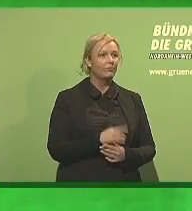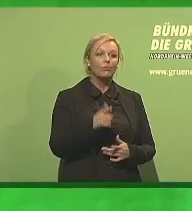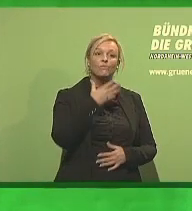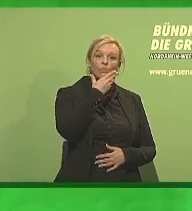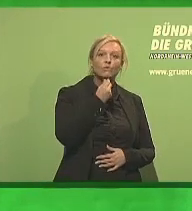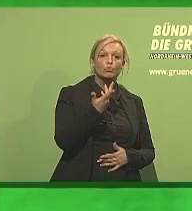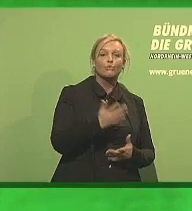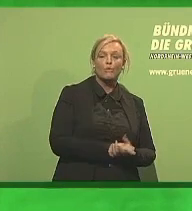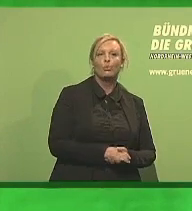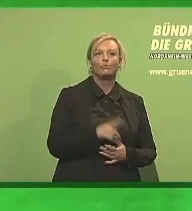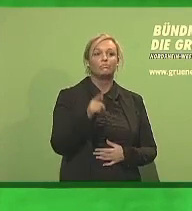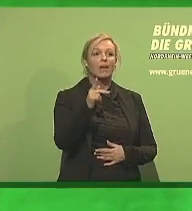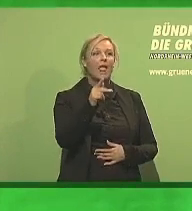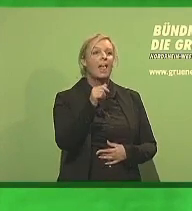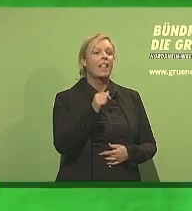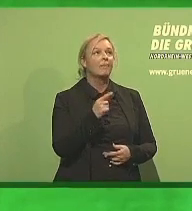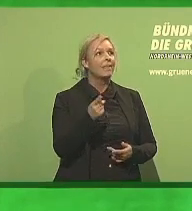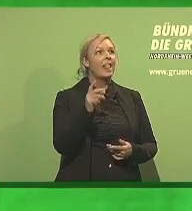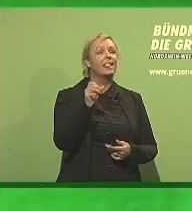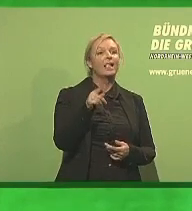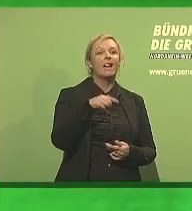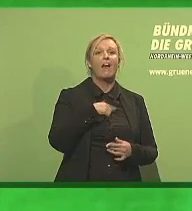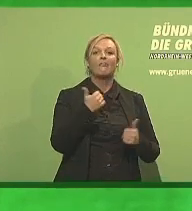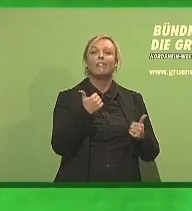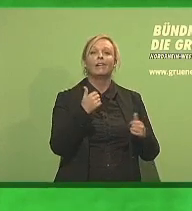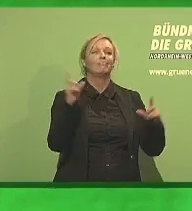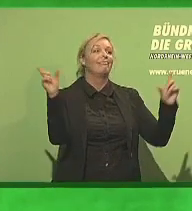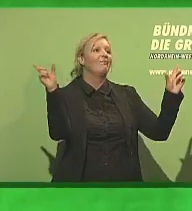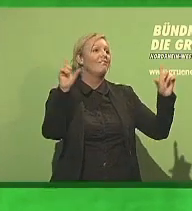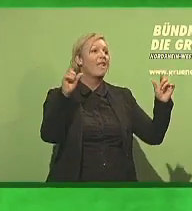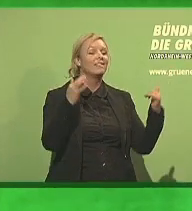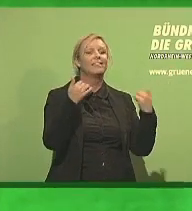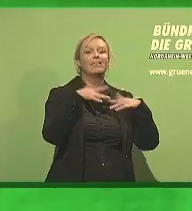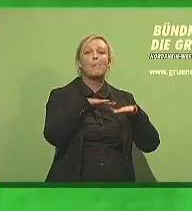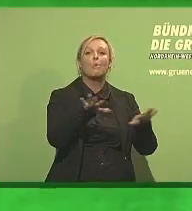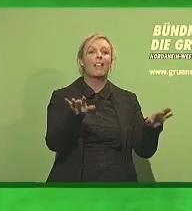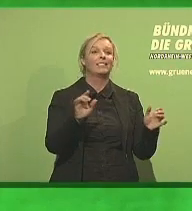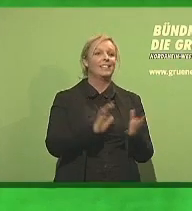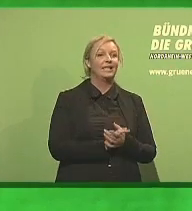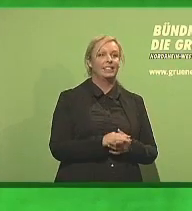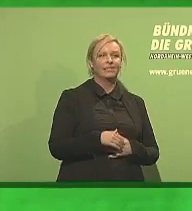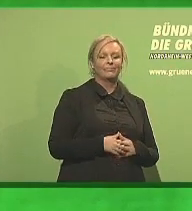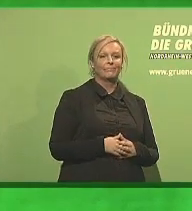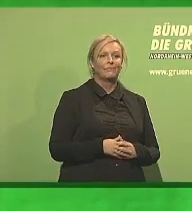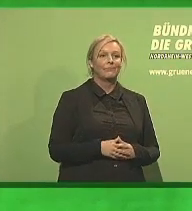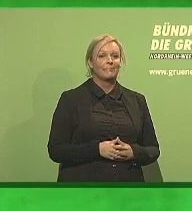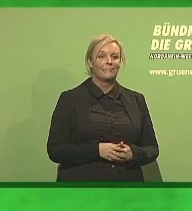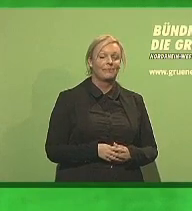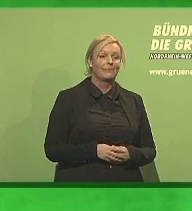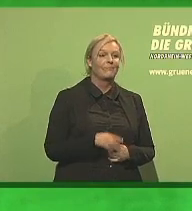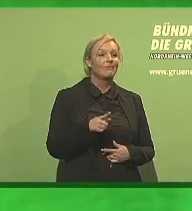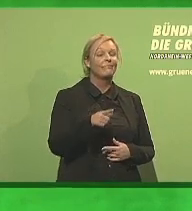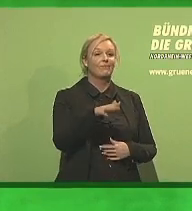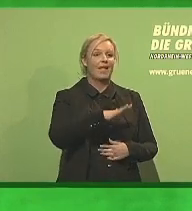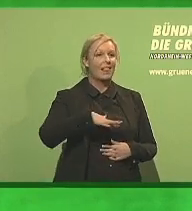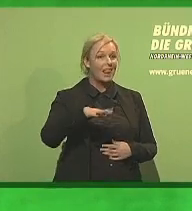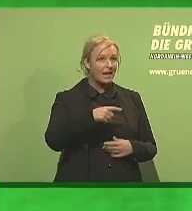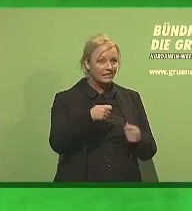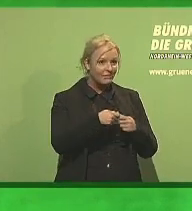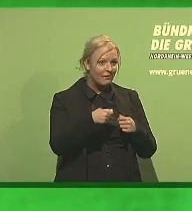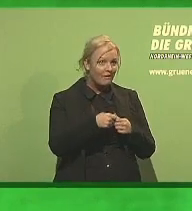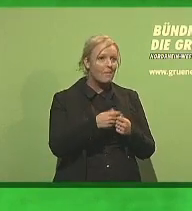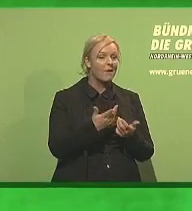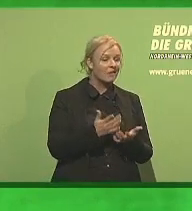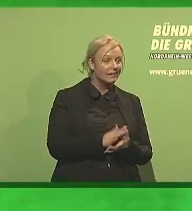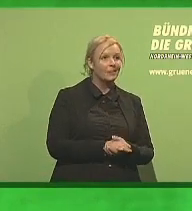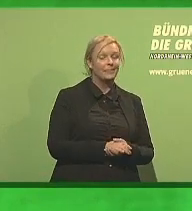weil LDK sind ja immer so ein bisschen sowas, so das Fest der Demokratie, ja, in der innerparteilichen Demokratie im Landesverband und aber noch